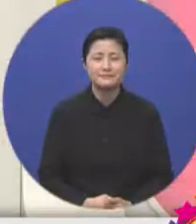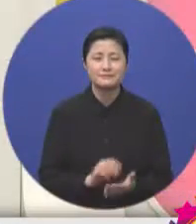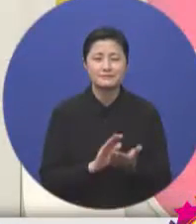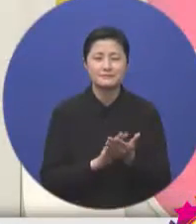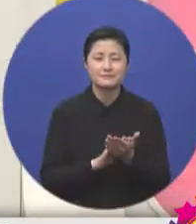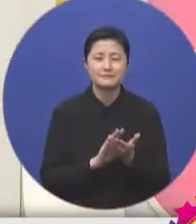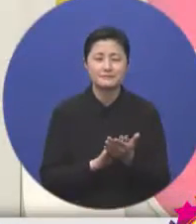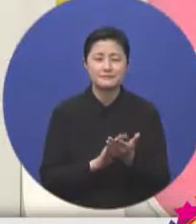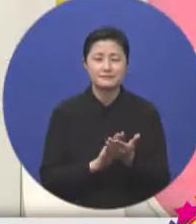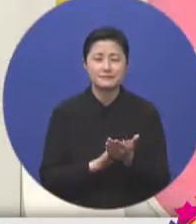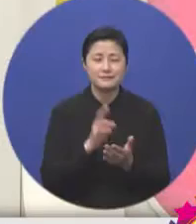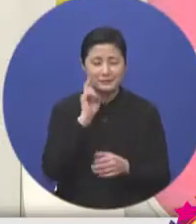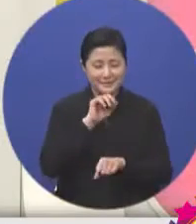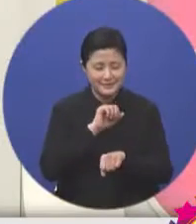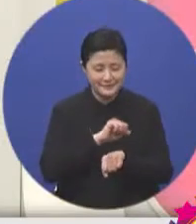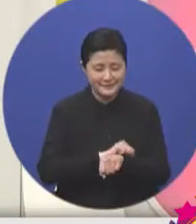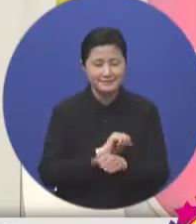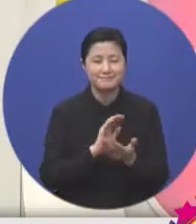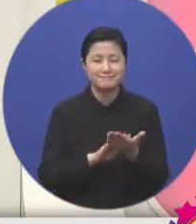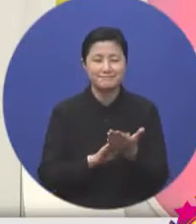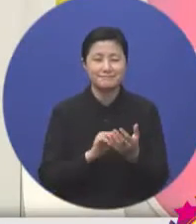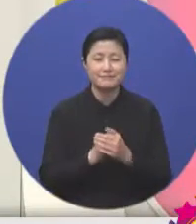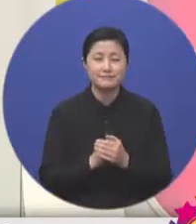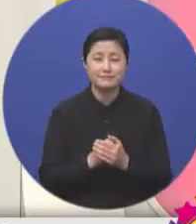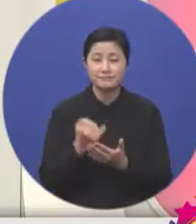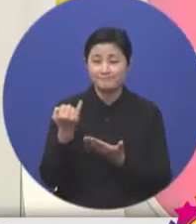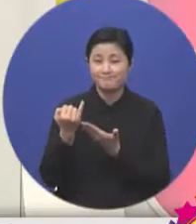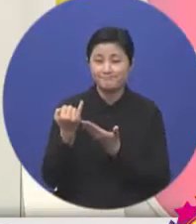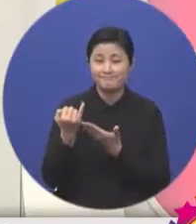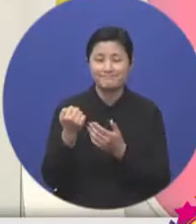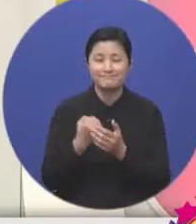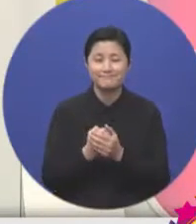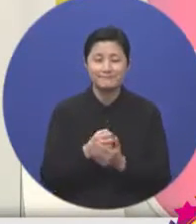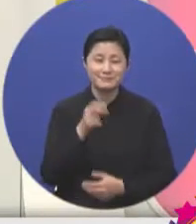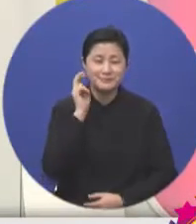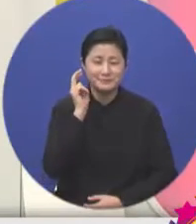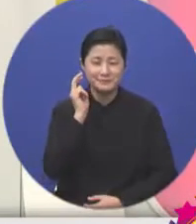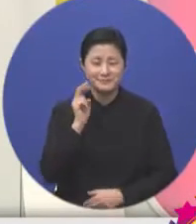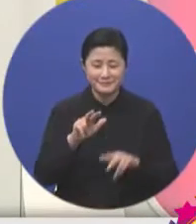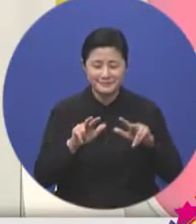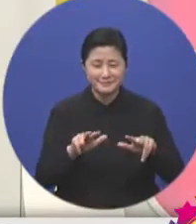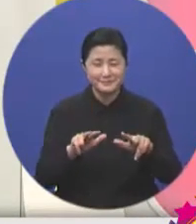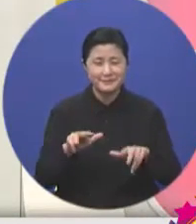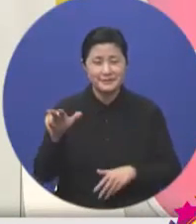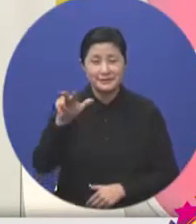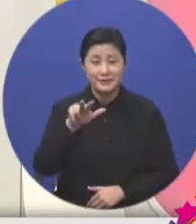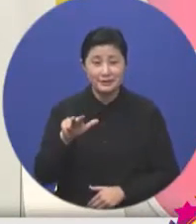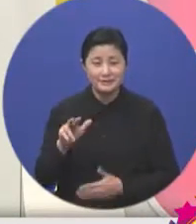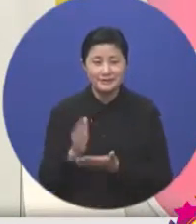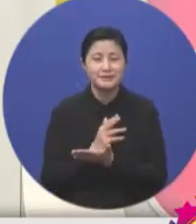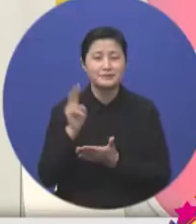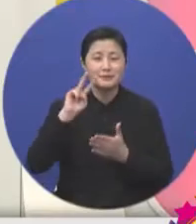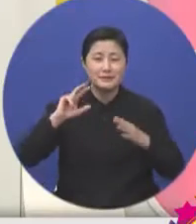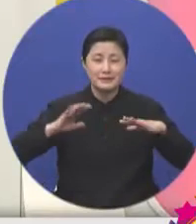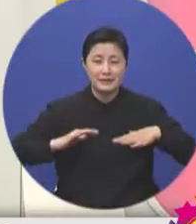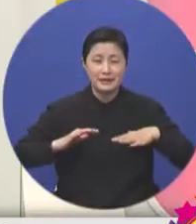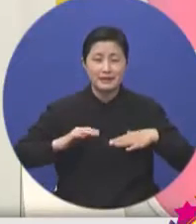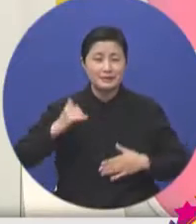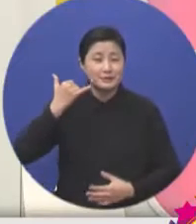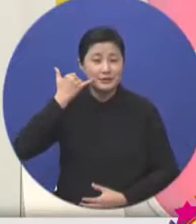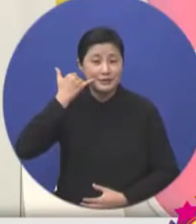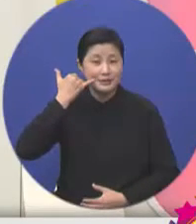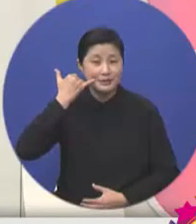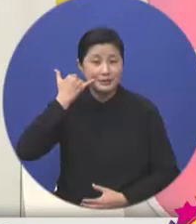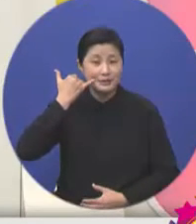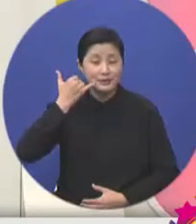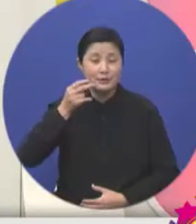네, 아유. 아버님 잘 불러주셨습니다. 정인 씨, 네. 혹시 지금 우리 정국나눔 노래자랑처럼 수화기로 이렇게